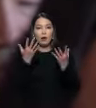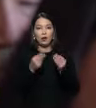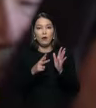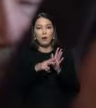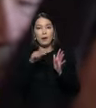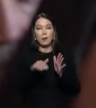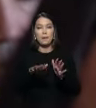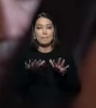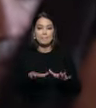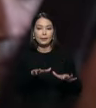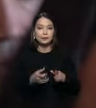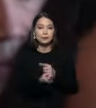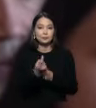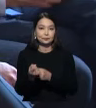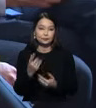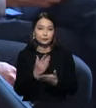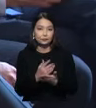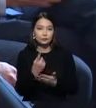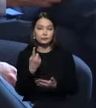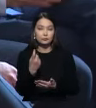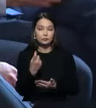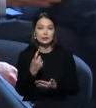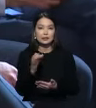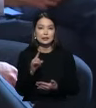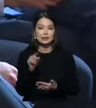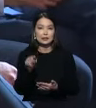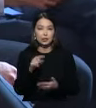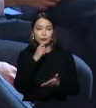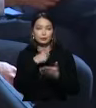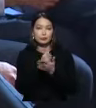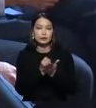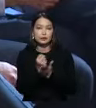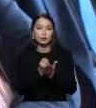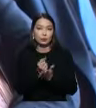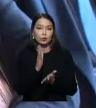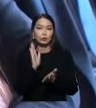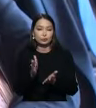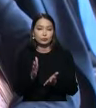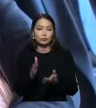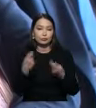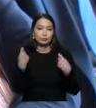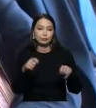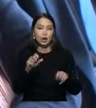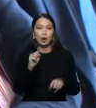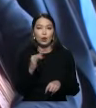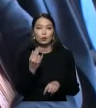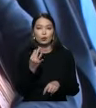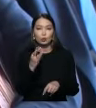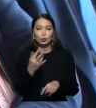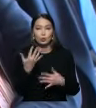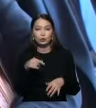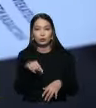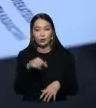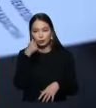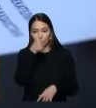день есть 8 тысяч месторождений. Более 100 из них с утвержденными запасами будут выставлены на аукцион уже в